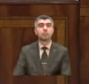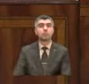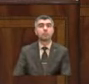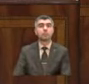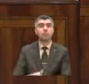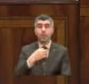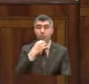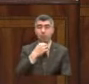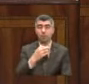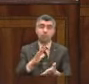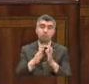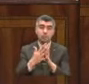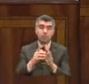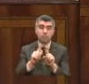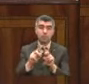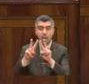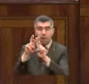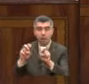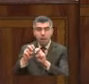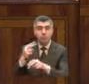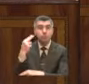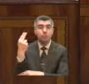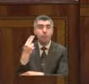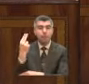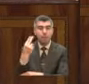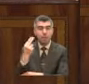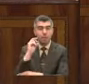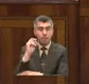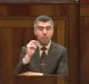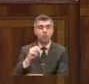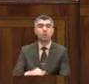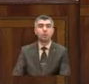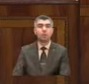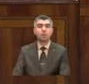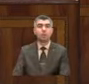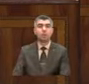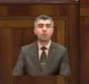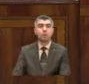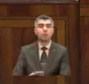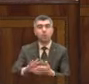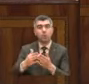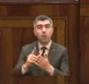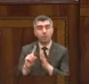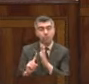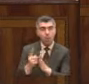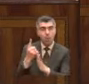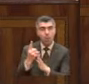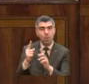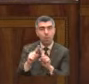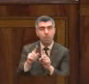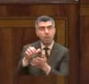وتم انجاز قواعد للبحث العلمي، قواعد دي بلاتفورم ديال البحث العلمي. أنجزت القاعدة الأولى تتعلق بالطاقة